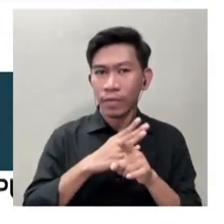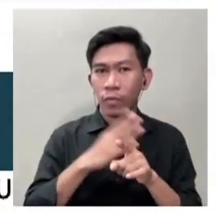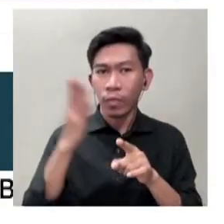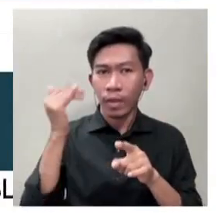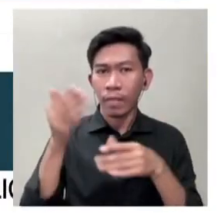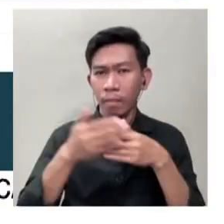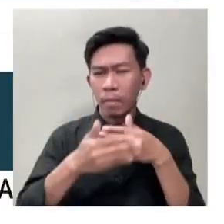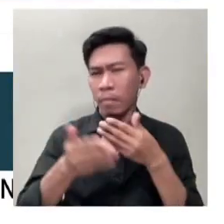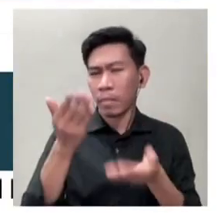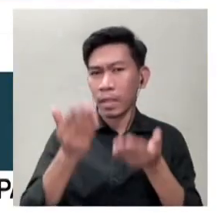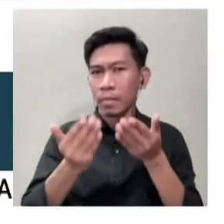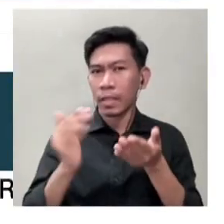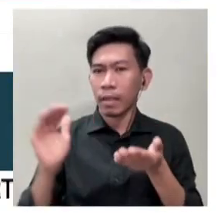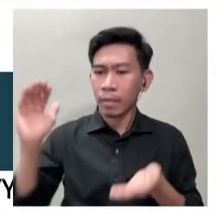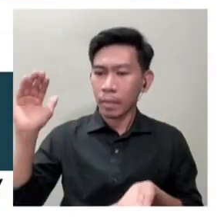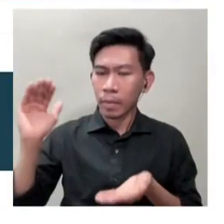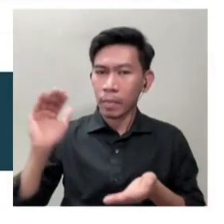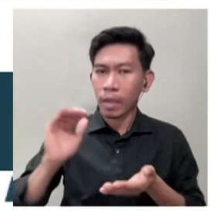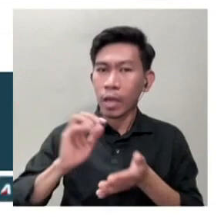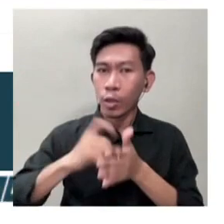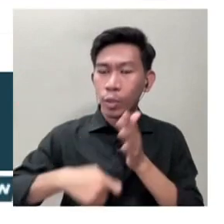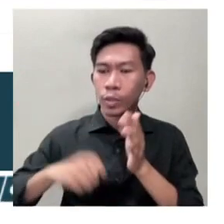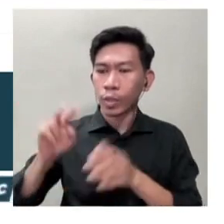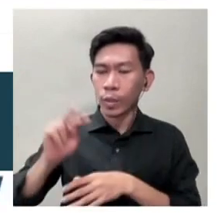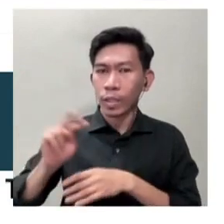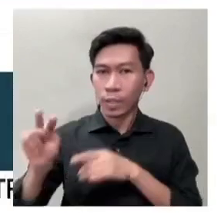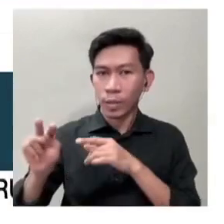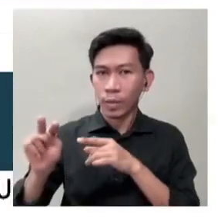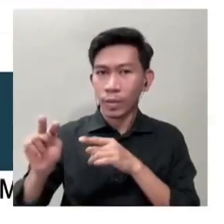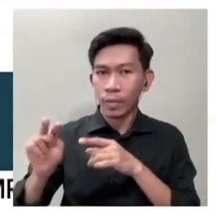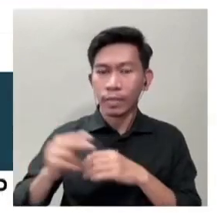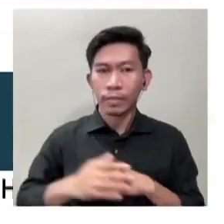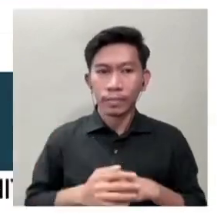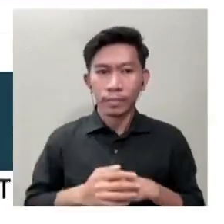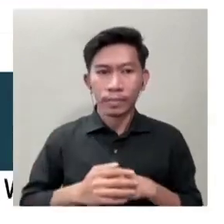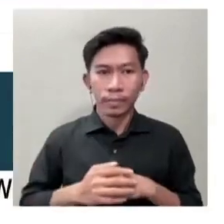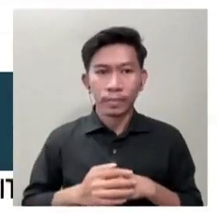sa 22, uh-huh, yung well-milled rice. So kung kayo po,